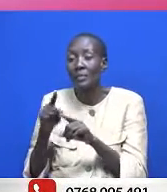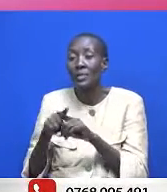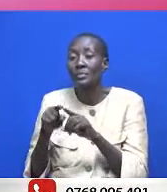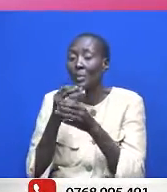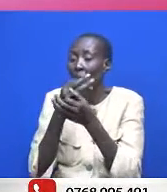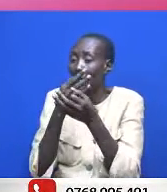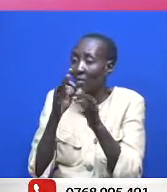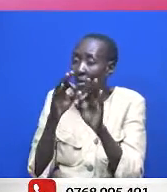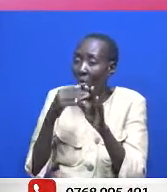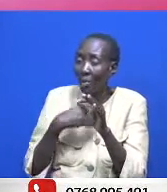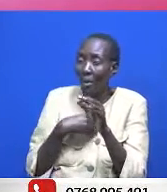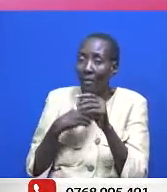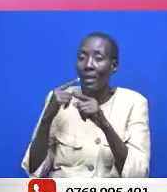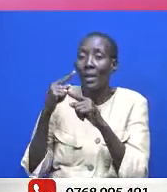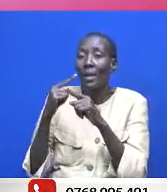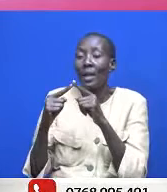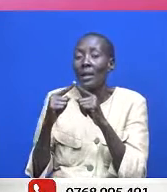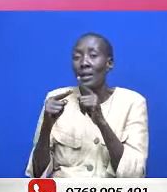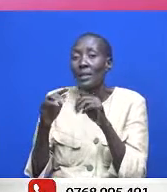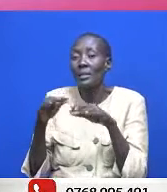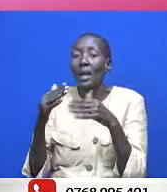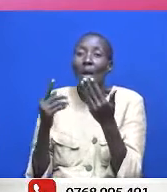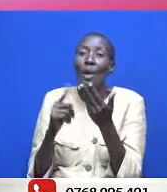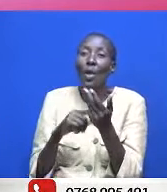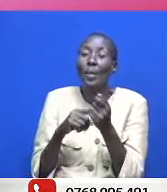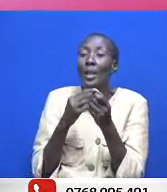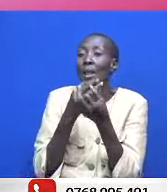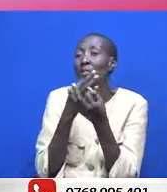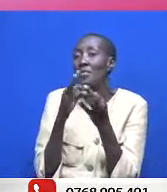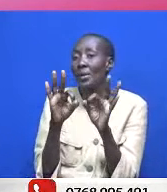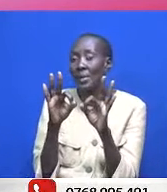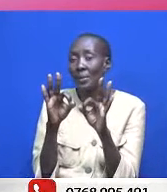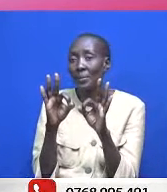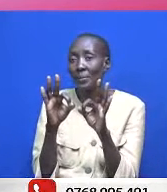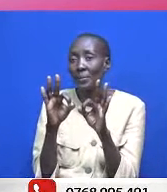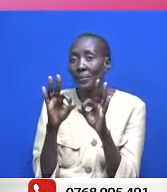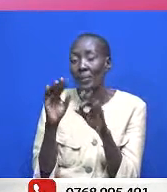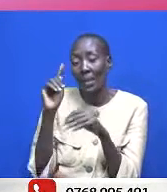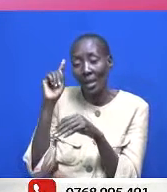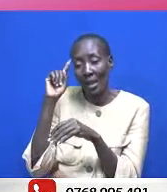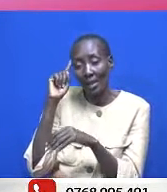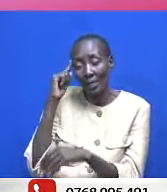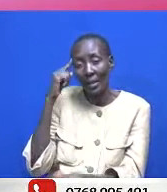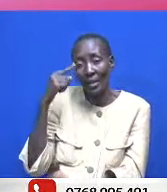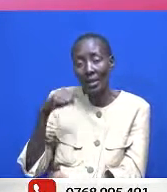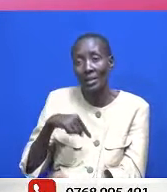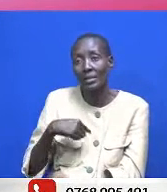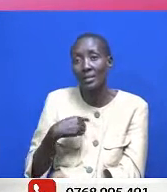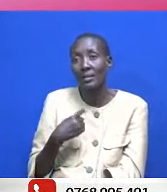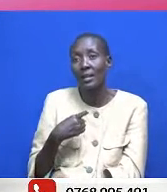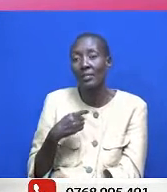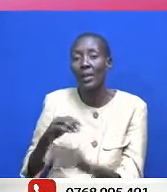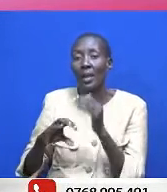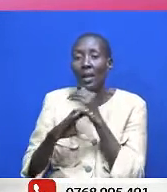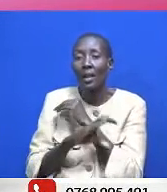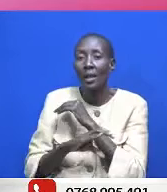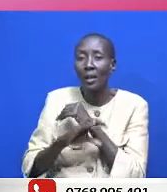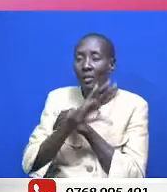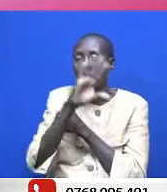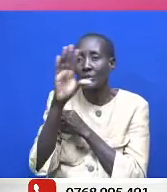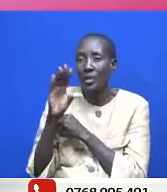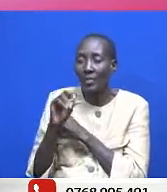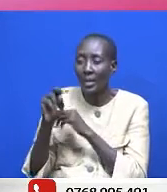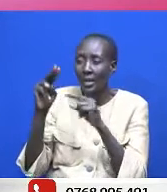na miaka mingapi ambayo zimekuwa huru. Na nafikiria mimi kwamba nchi za Afrika zikiketi